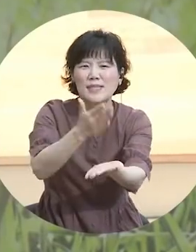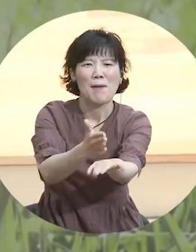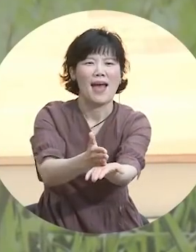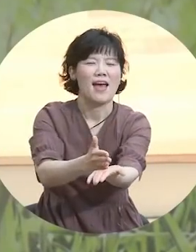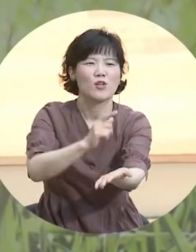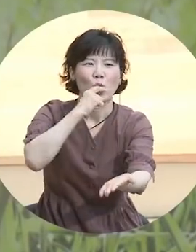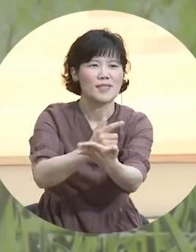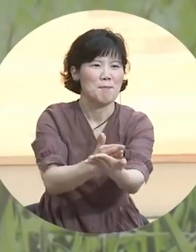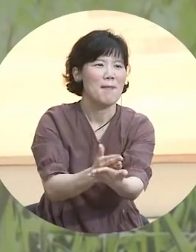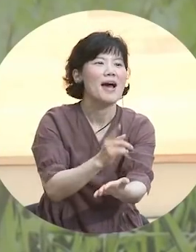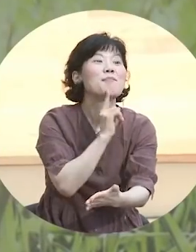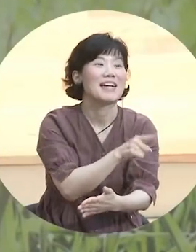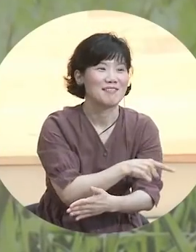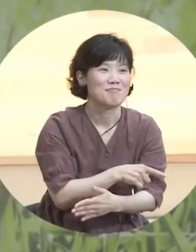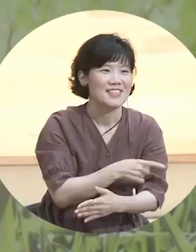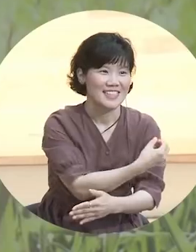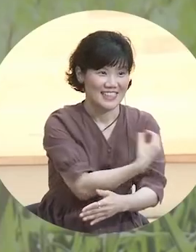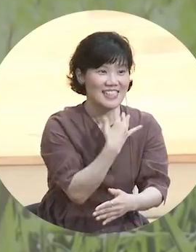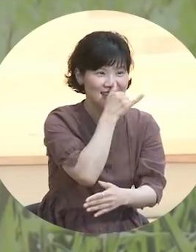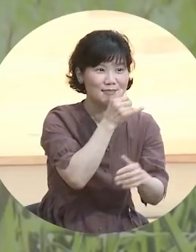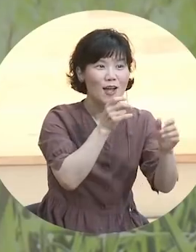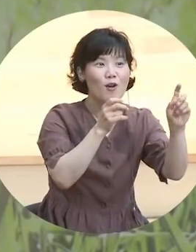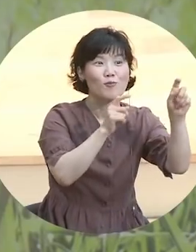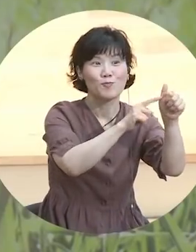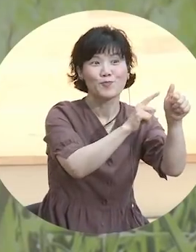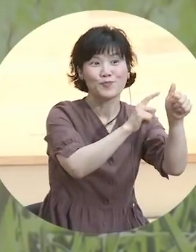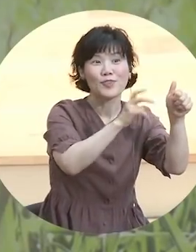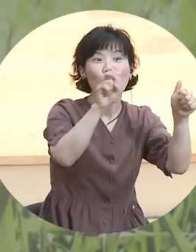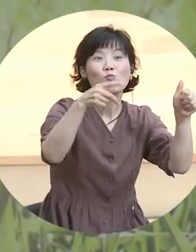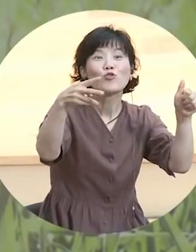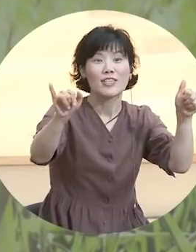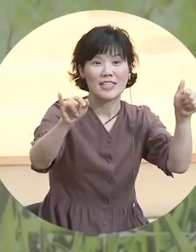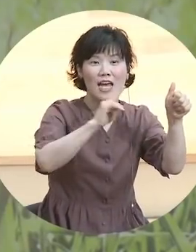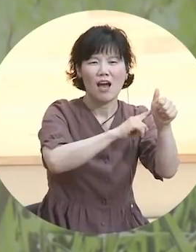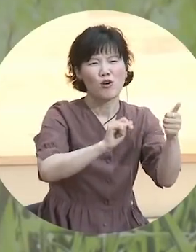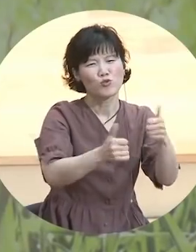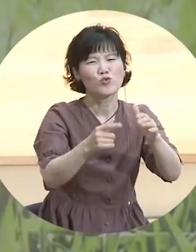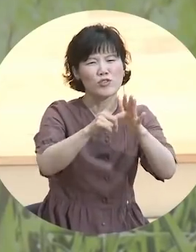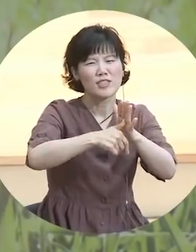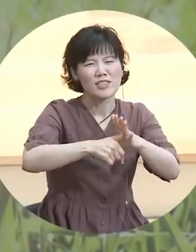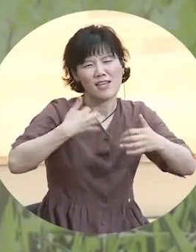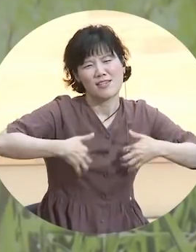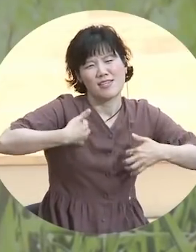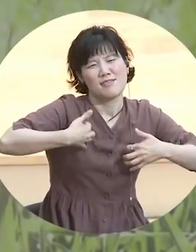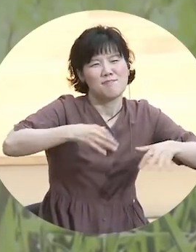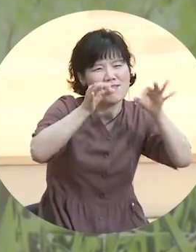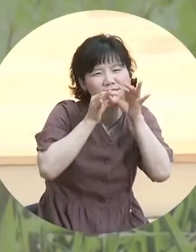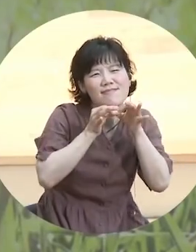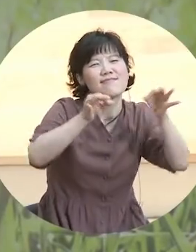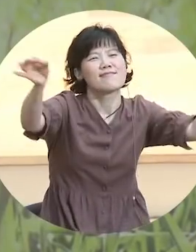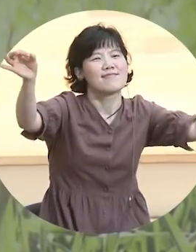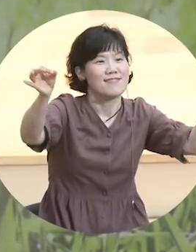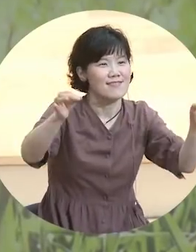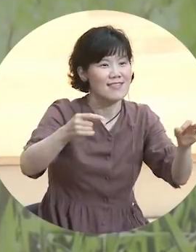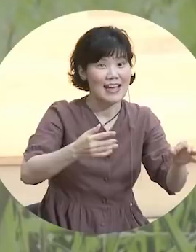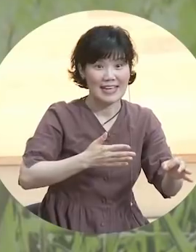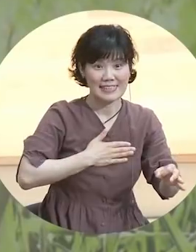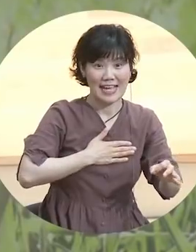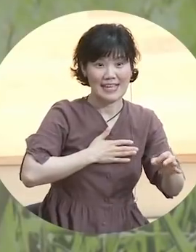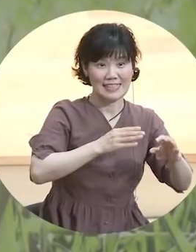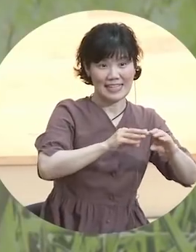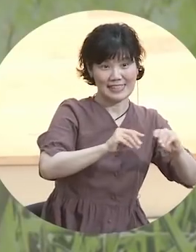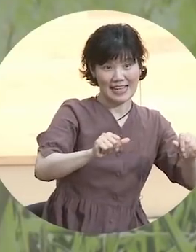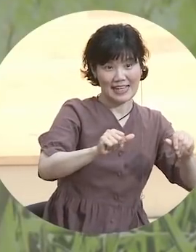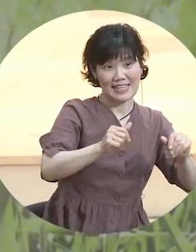말입니다. 실제로 무디가 마지막 죽을 때에 기뻐하며 소리를 치며 마지막 얘기를 남겼어요. 나는